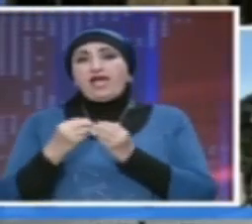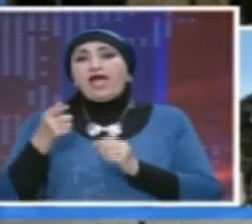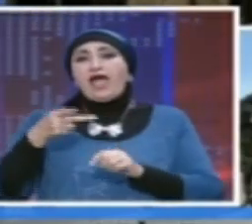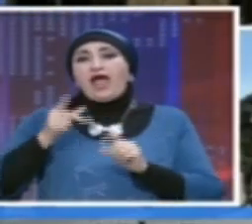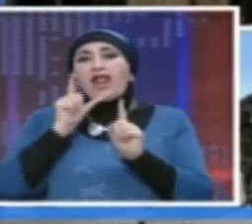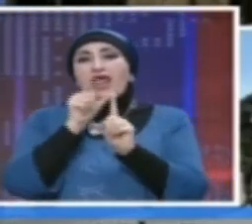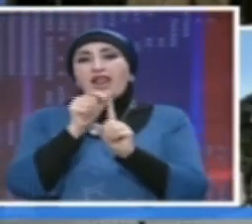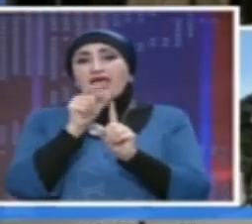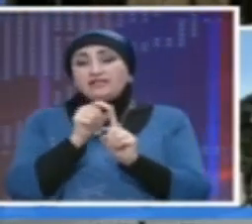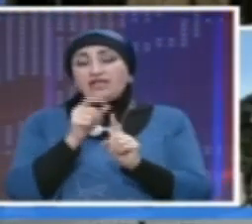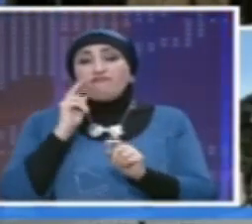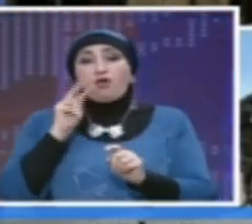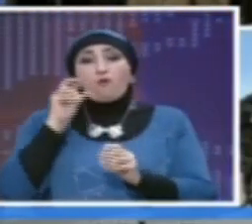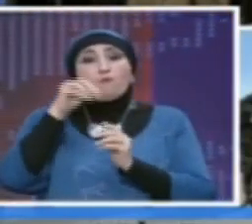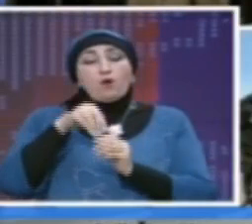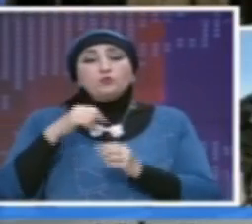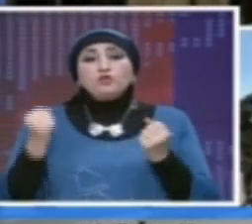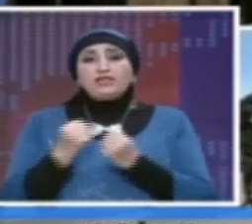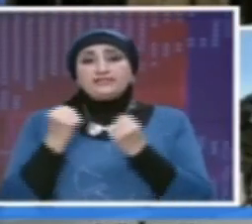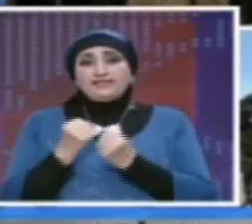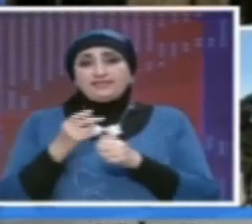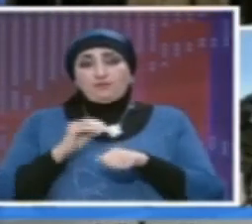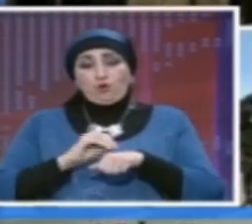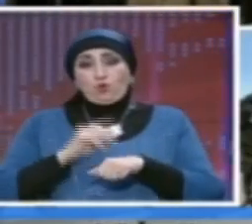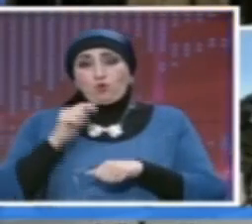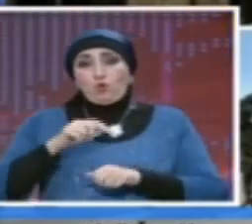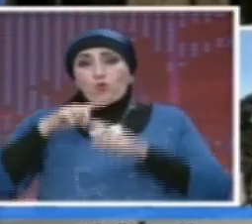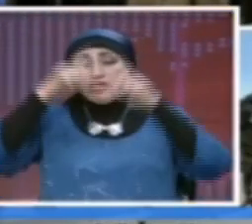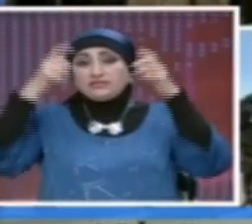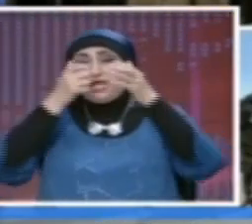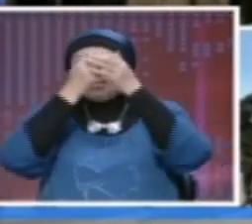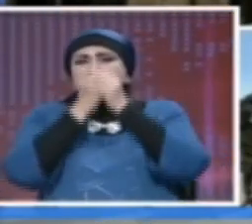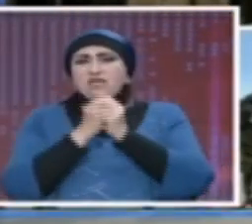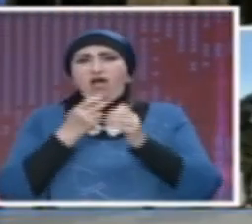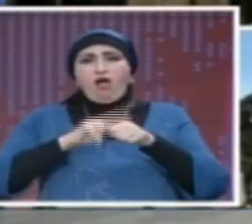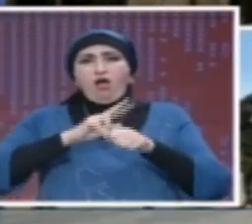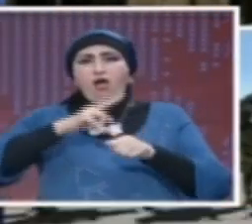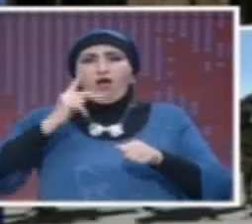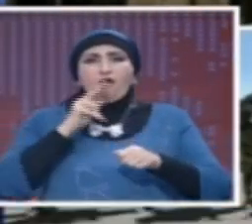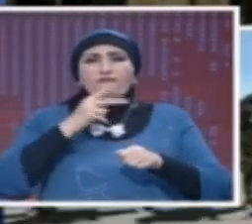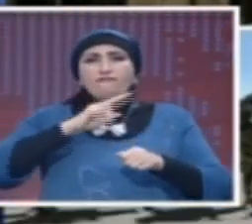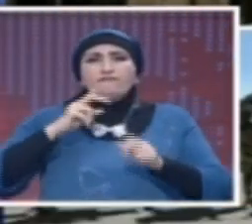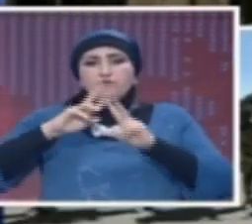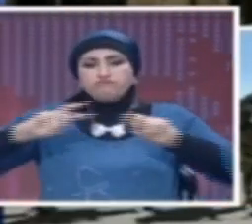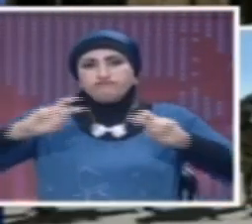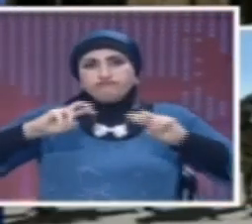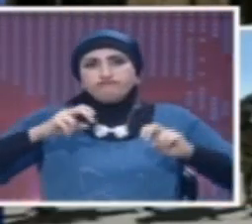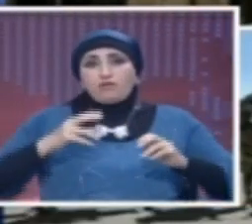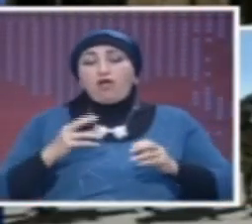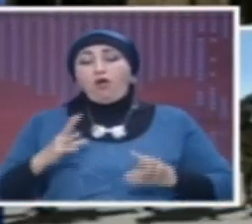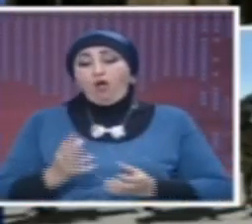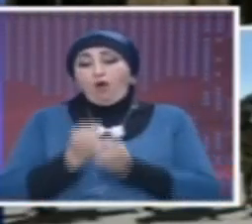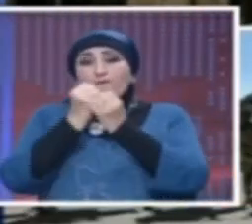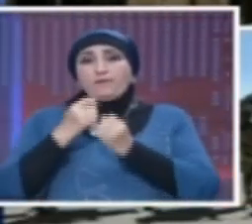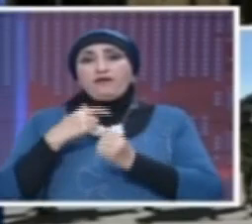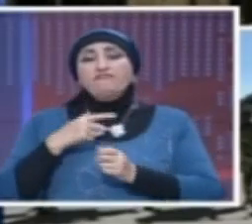والدفاعية على الأهداف موضوع التدريب، وتدريب قوات الصاعقة على أعمال البحث والإنقاذ